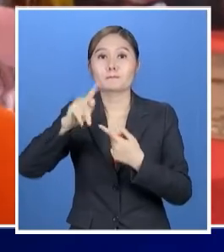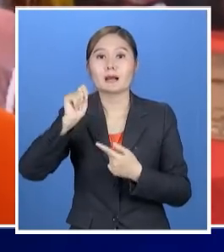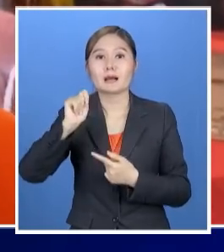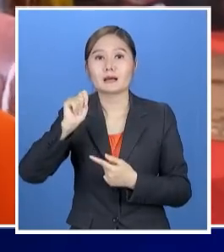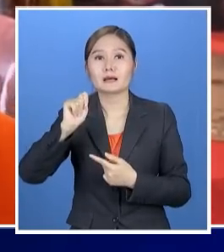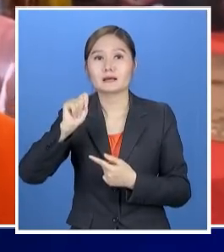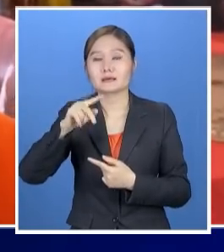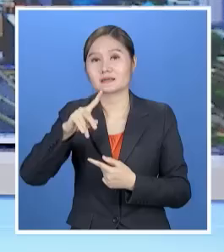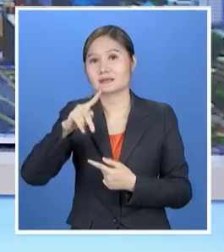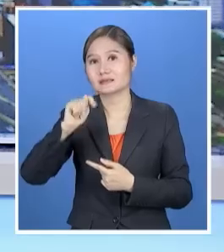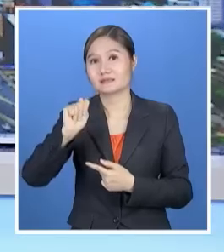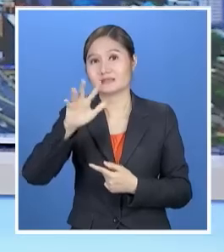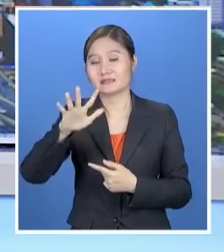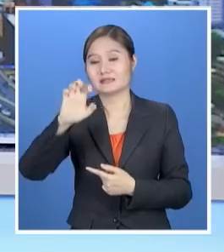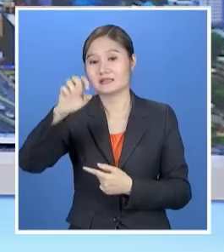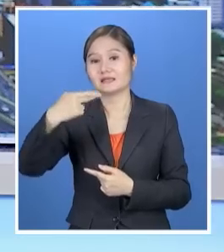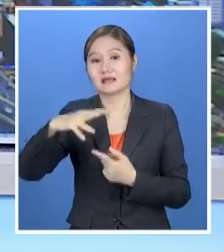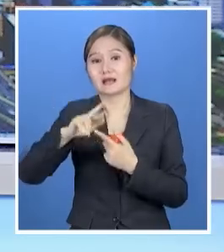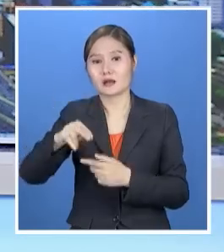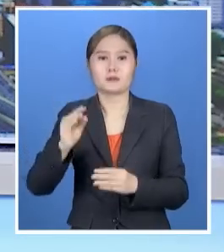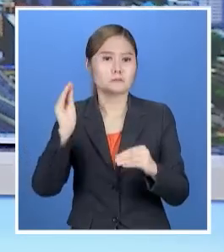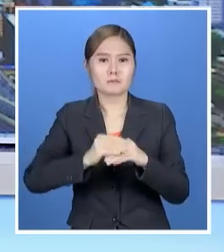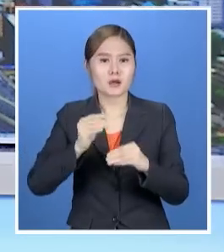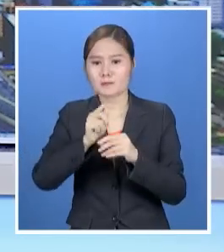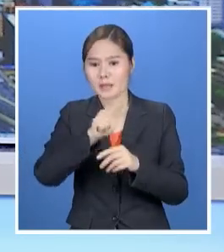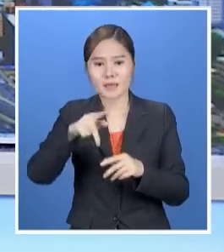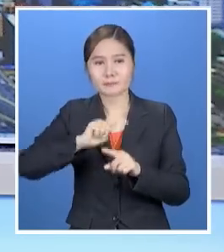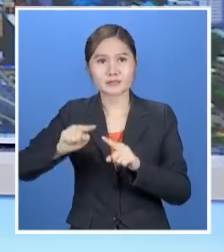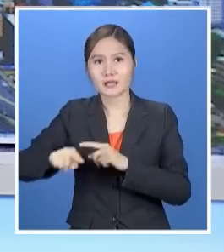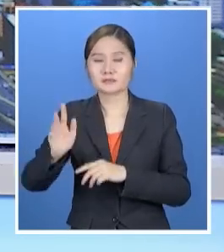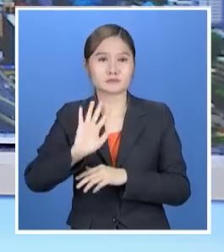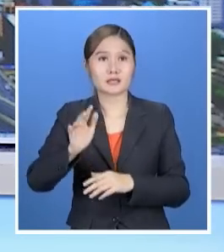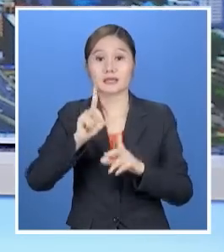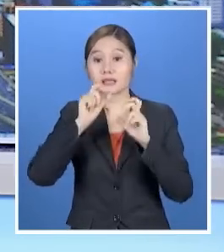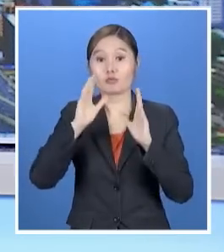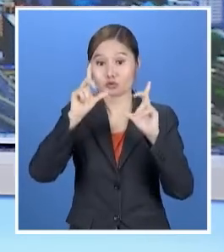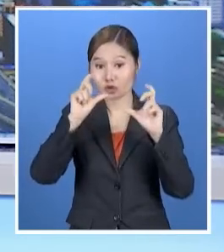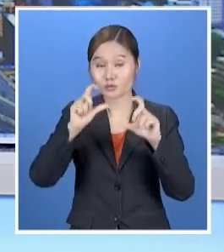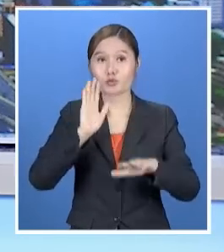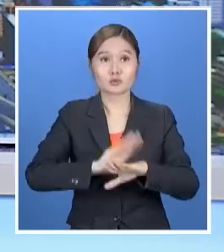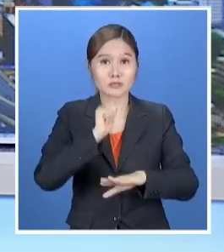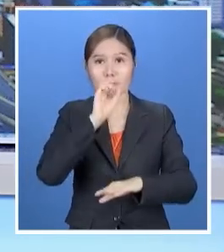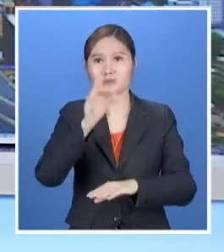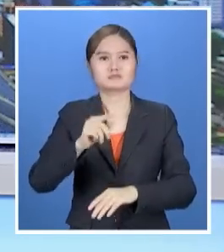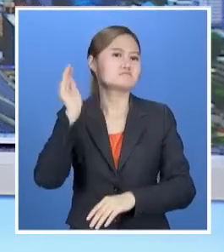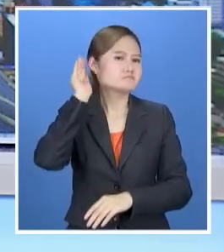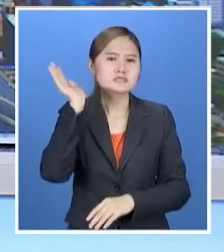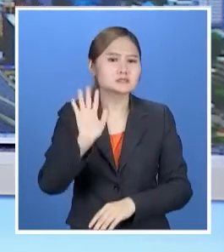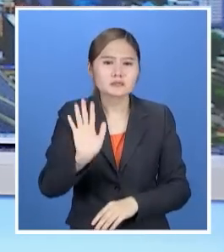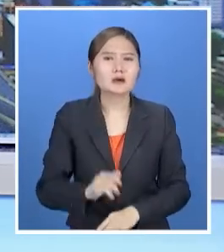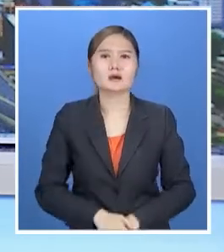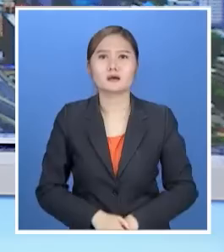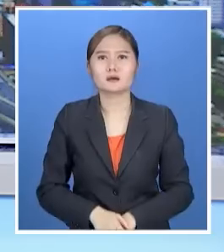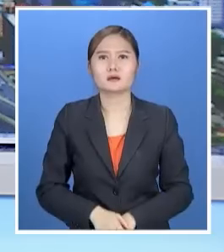แล้วขนลุกเลยเป็นคนถ่ายภาพเองยืนยันว่าไม่ได้ใส่เอฟเฟกต์เลยอะไรต่างๆแต่ผมลองถามช่างภาพดูช่างภาพมืออาชีพเขาก็บอกว่าไม่เชื่